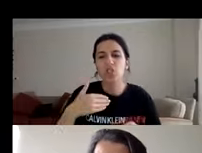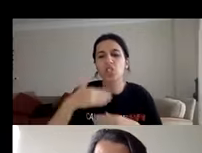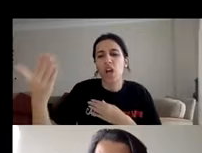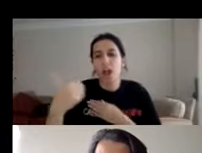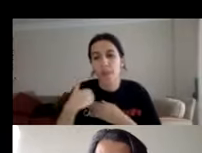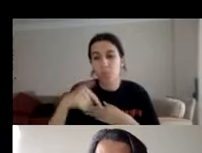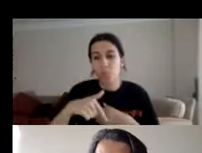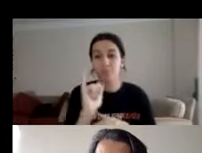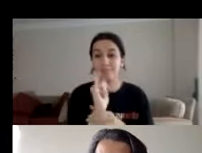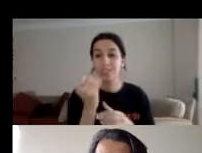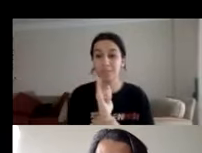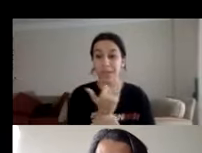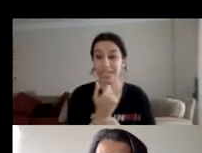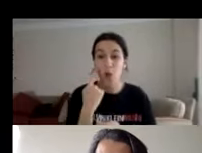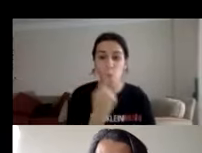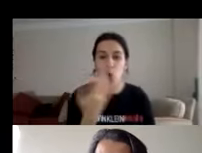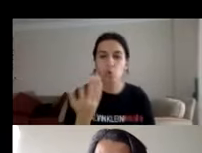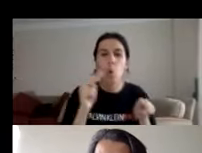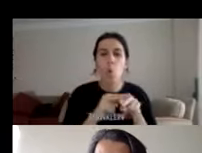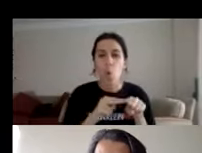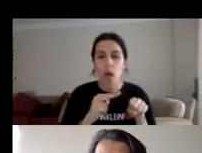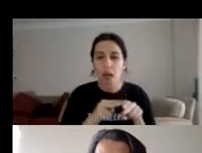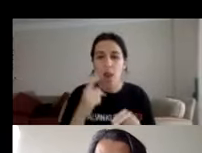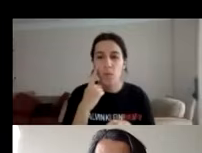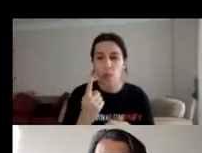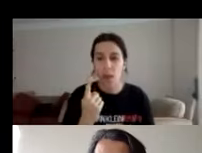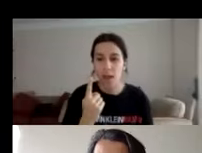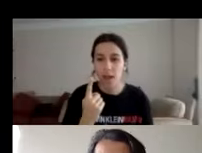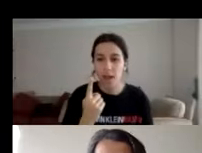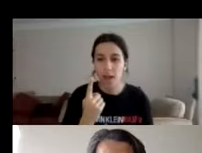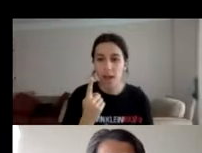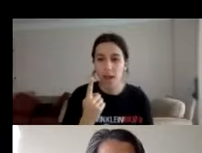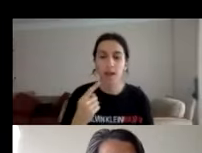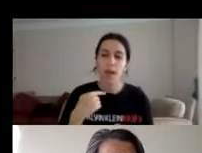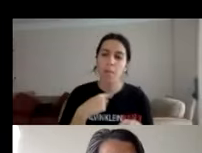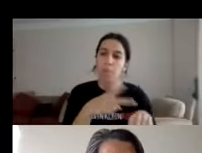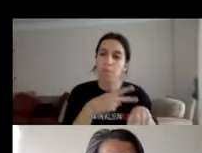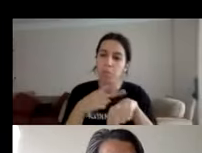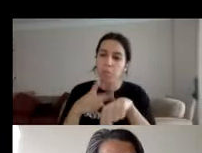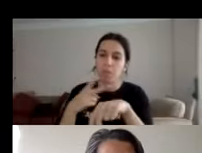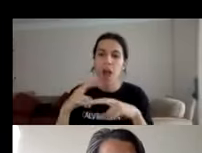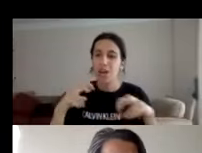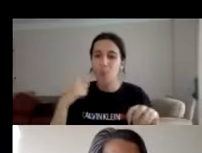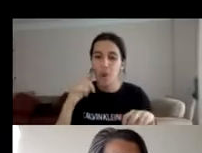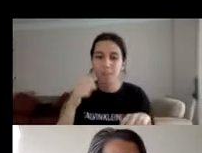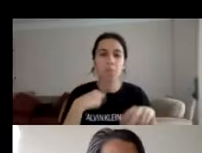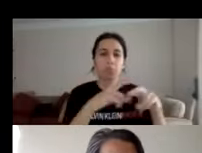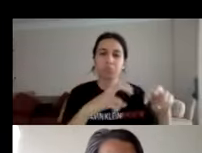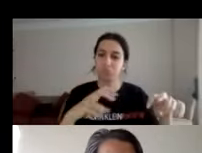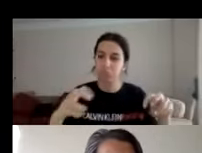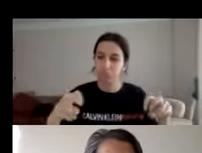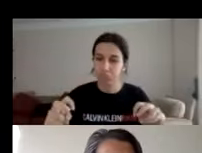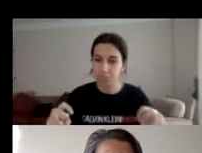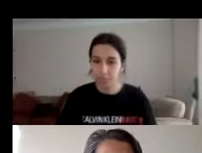bugün birçok kullanılan teknolojik ürüne elimdeydi araştırma süreçlerinde. Danışman olarak, araştırmacı